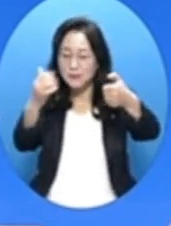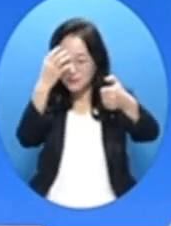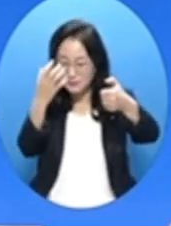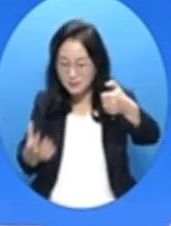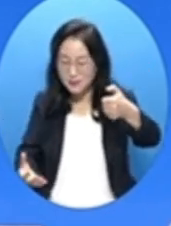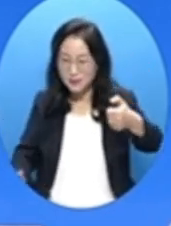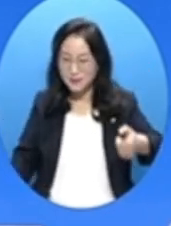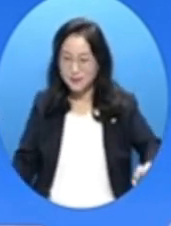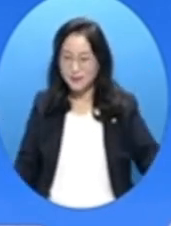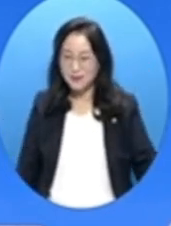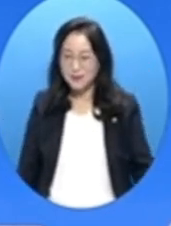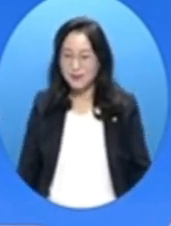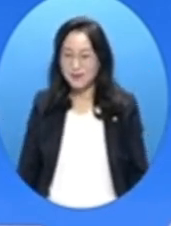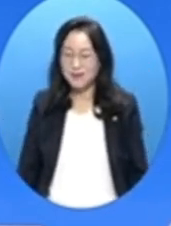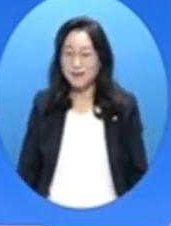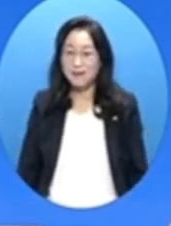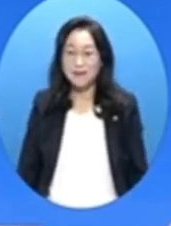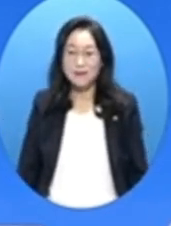여기저기